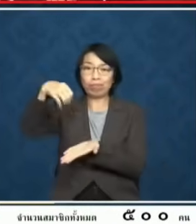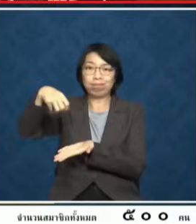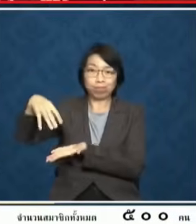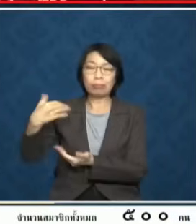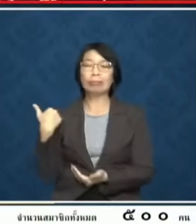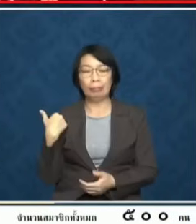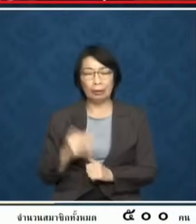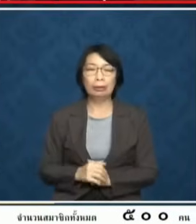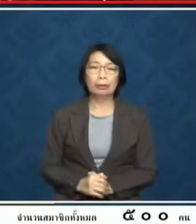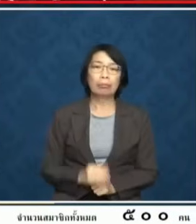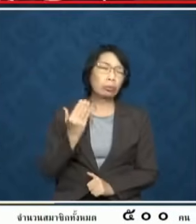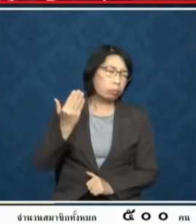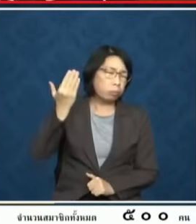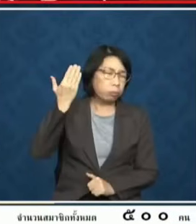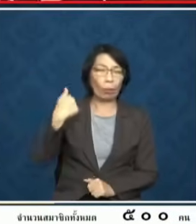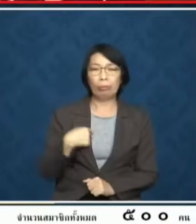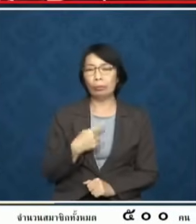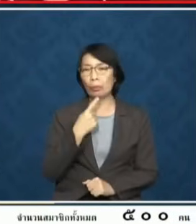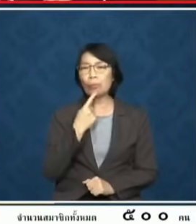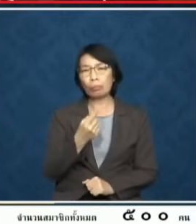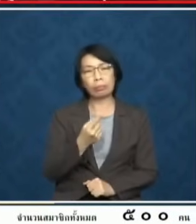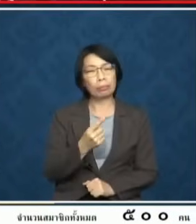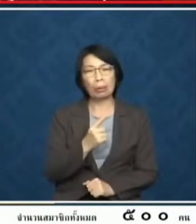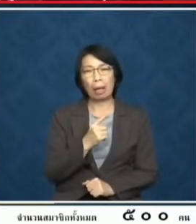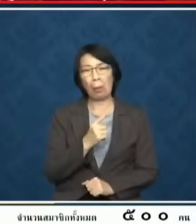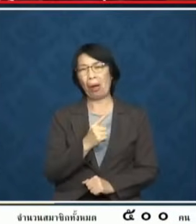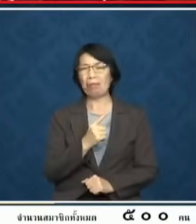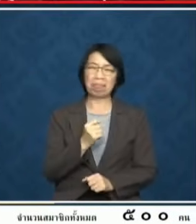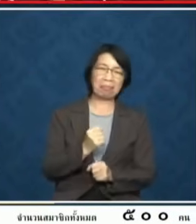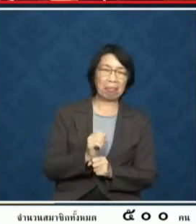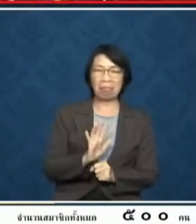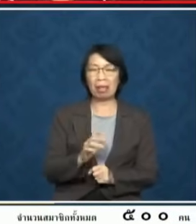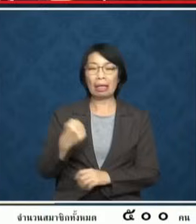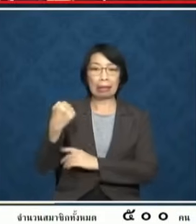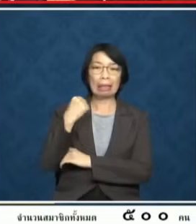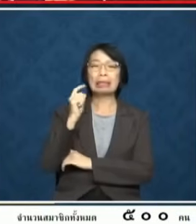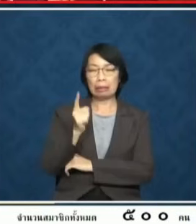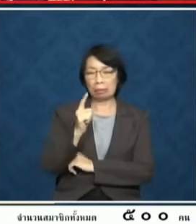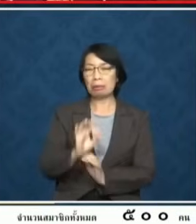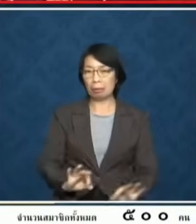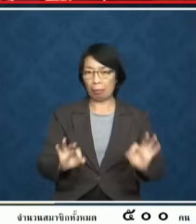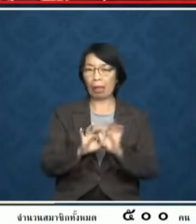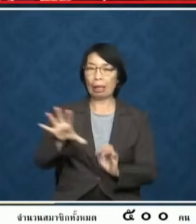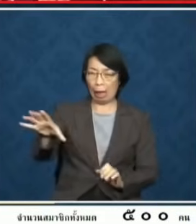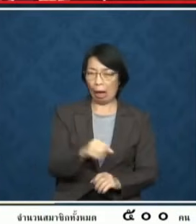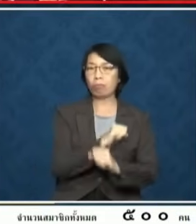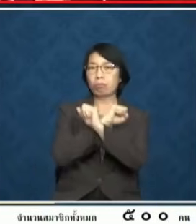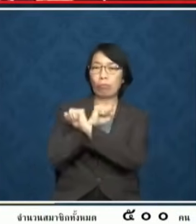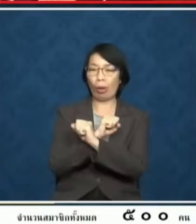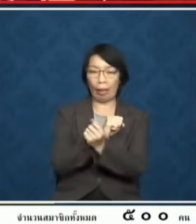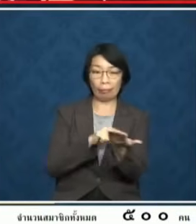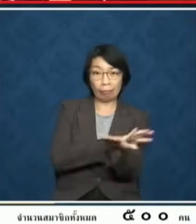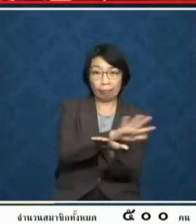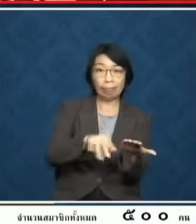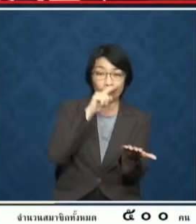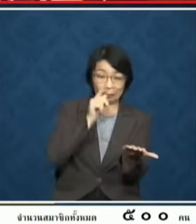แน่นอนค่ะในอดีตก็ปฏิเสธไม่ได้ว่าธุรกิจพลังงานเป็นธุรกิจที่สำคัญต่อการป้องกันประเทศเพราะกองทัพไม่